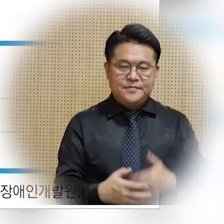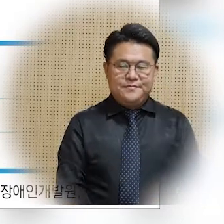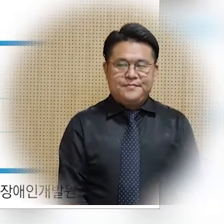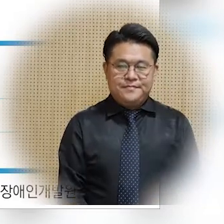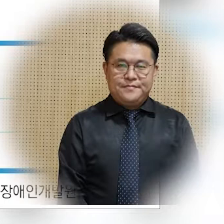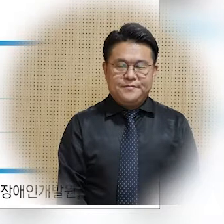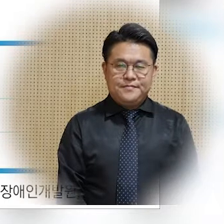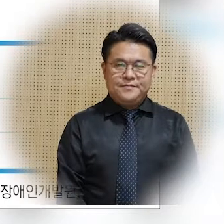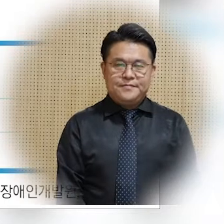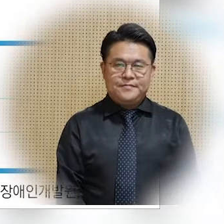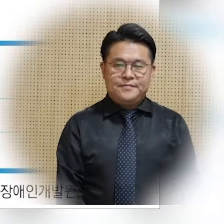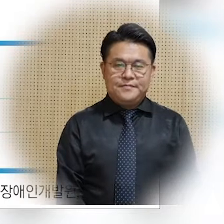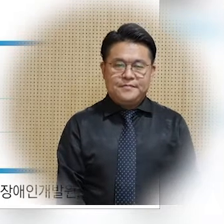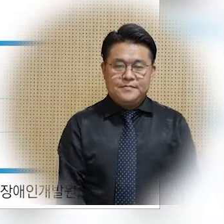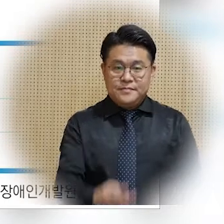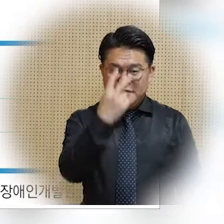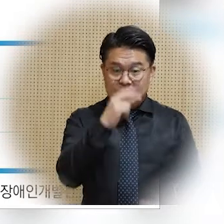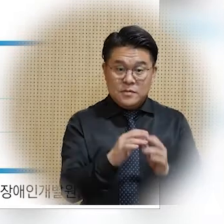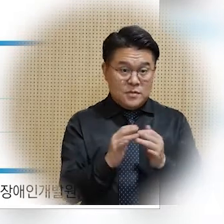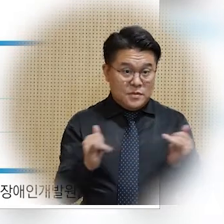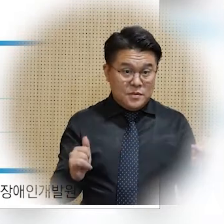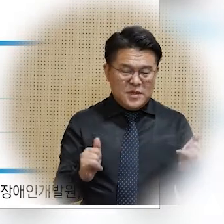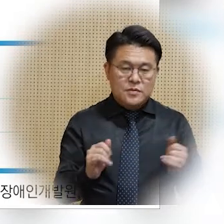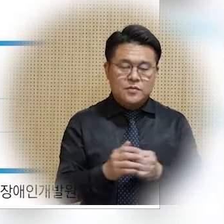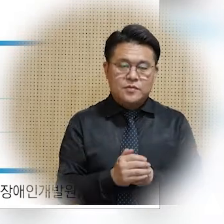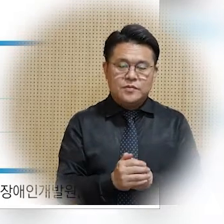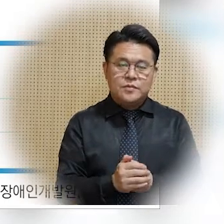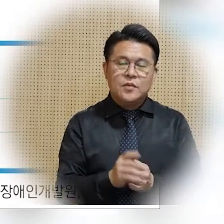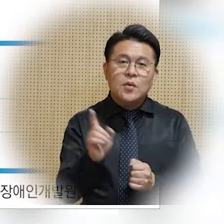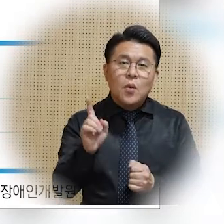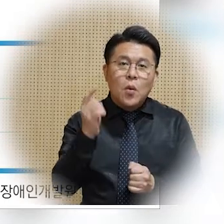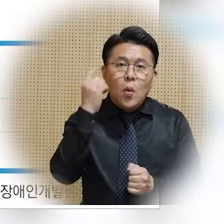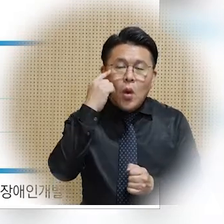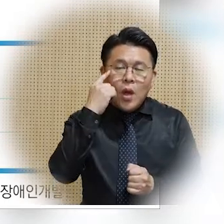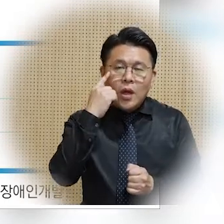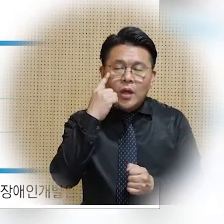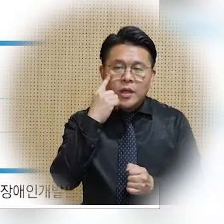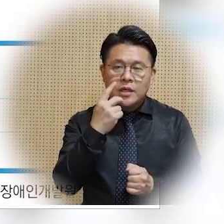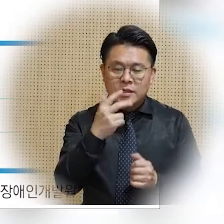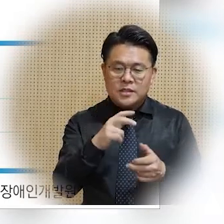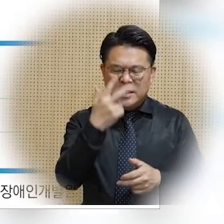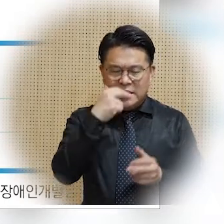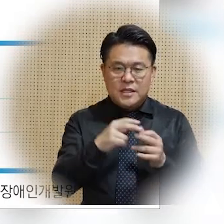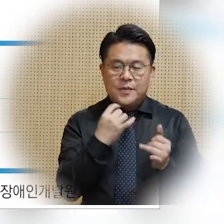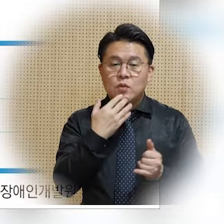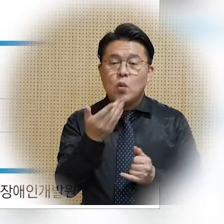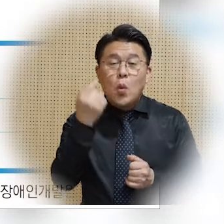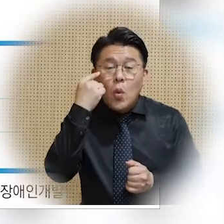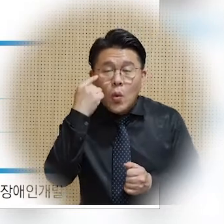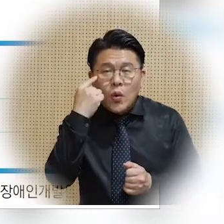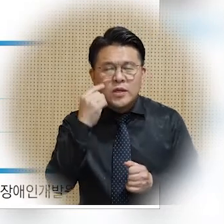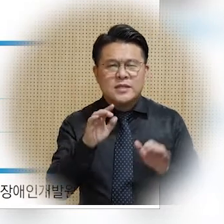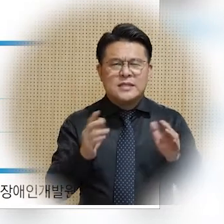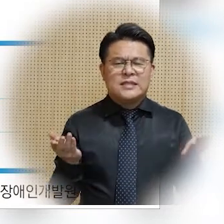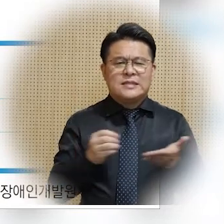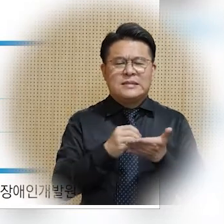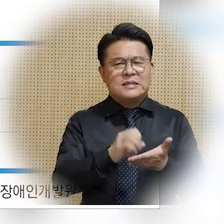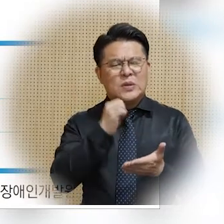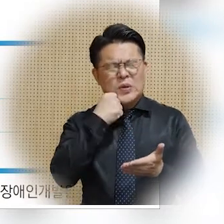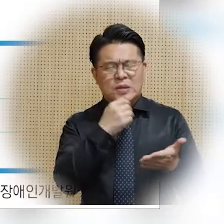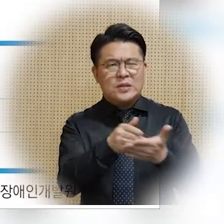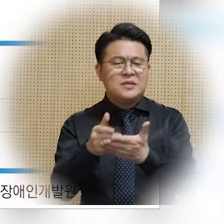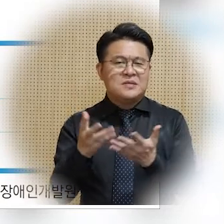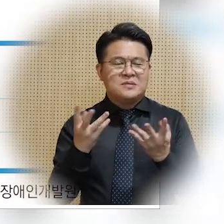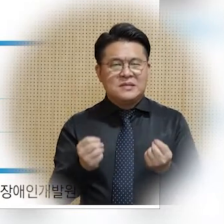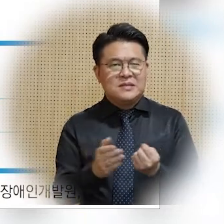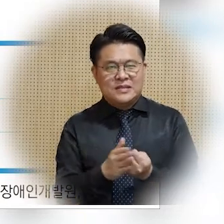있거든요. 시각장애인 분들에게는 어떻게 보면은 일자리를 가질 수 있는 여러 가지 제한점들이 많다 보니까 이 장애인 일자리